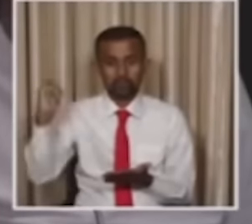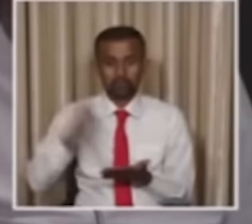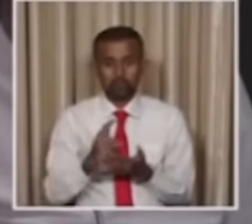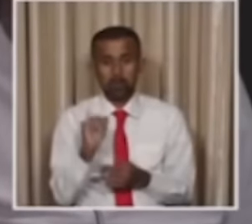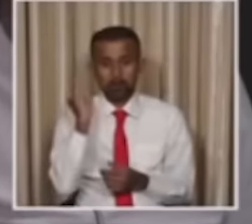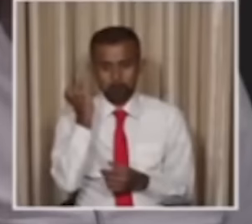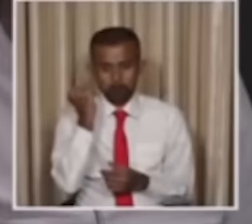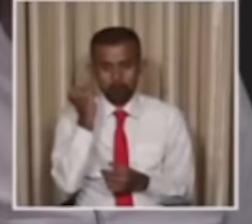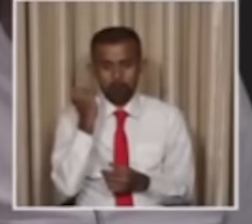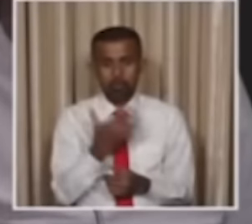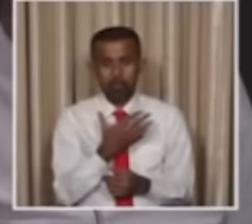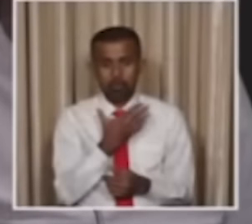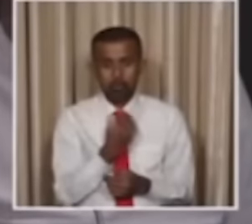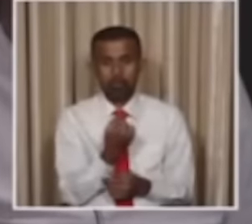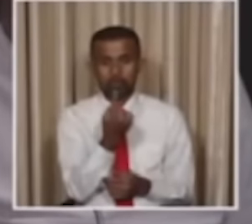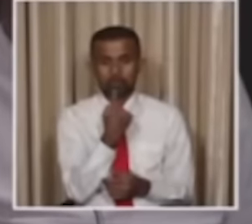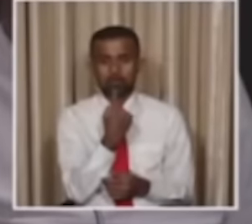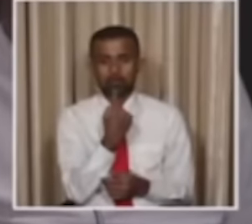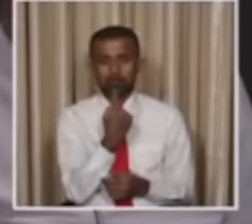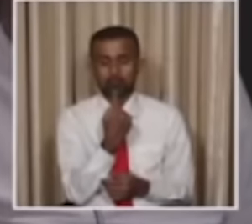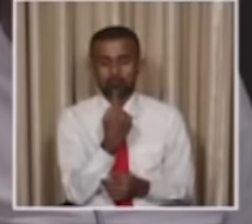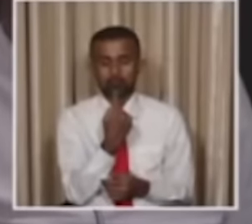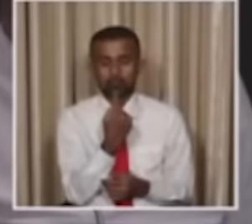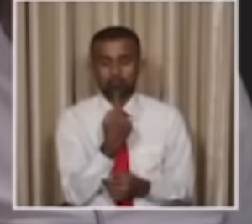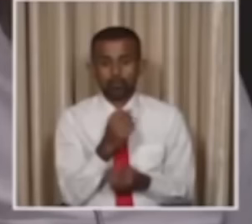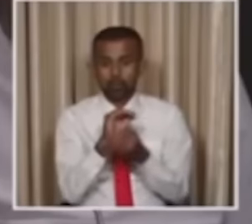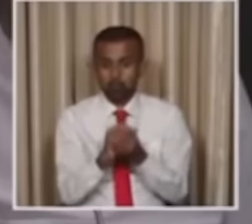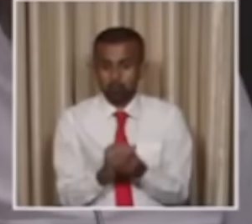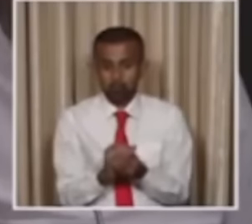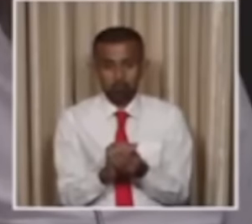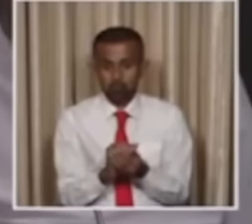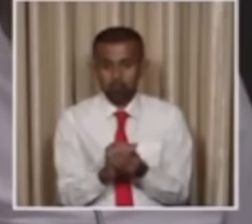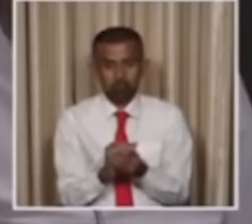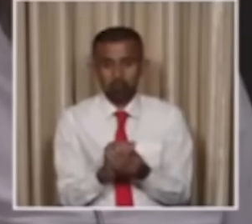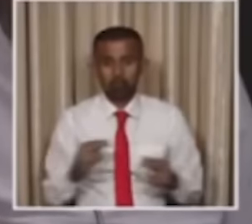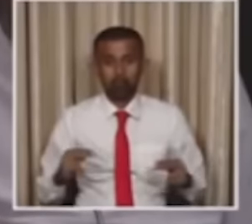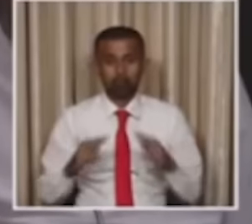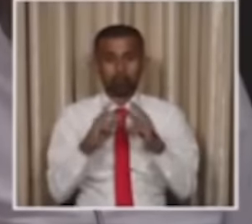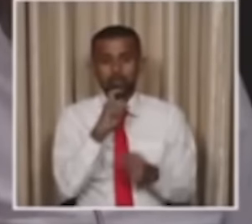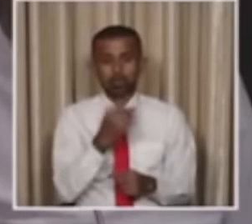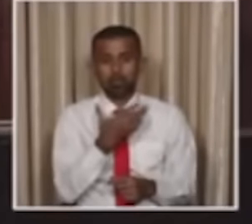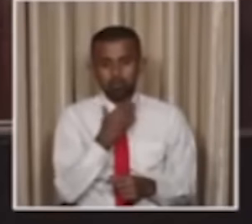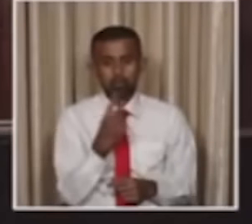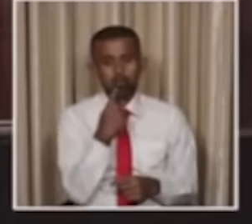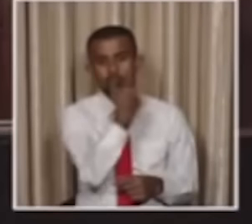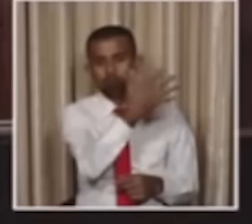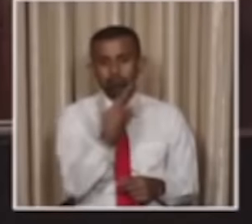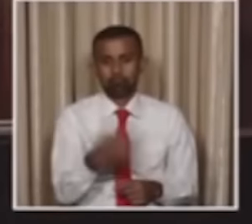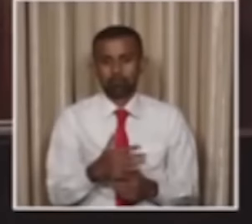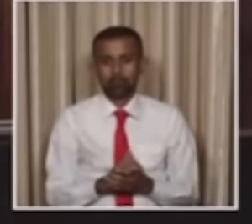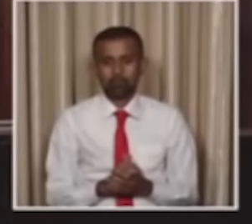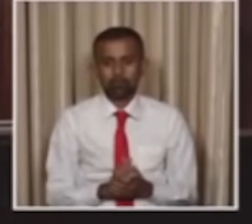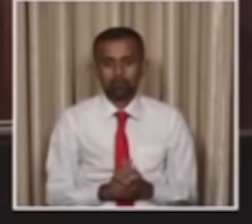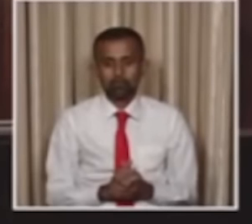පාලක තමයි ඔය බොරු කියන්නේ දැන්. හරි, එහෙනම් පොඩ ප්‍රවේශම් වෙන්න. ශ්‍රේෂ්ඨාධිකරණයට බොරු කියපු කෙනෙක් එයා. හොඳයි බොහොම